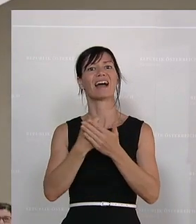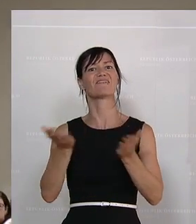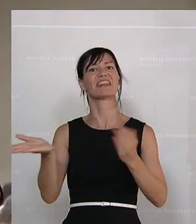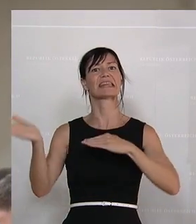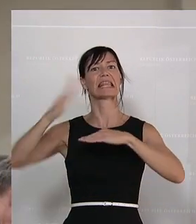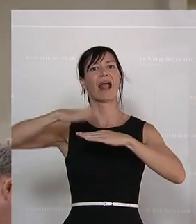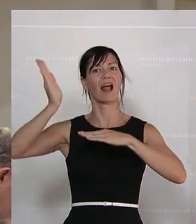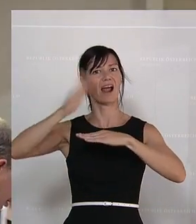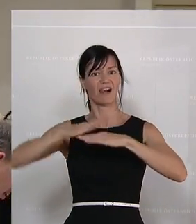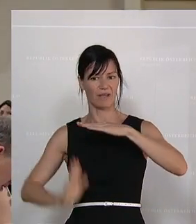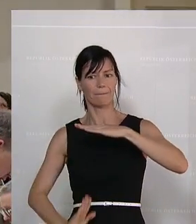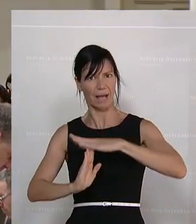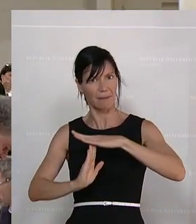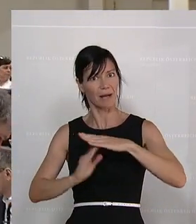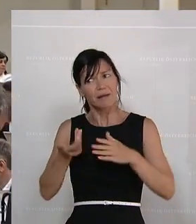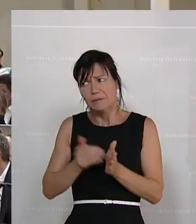freue ich mich